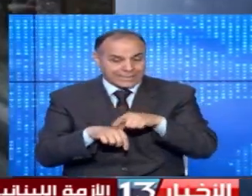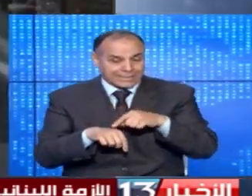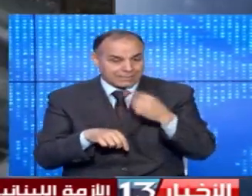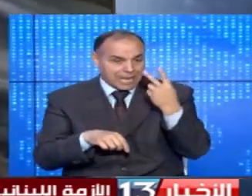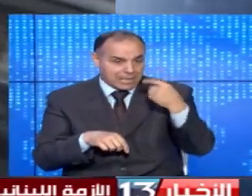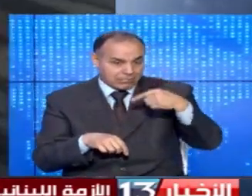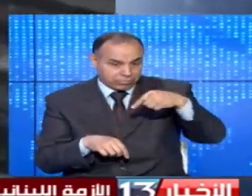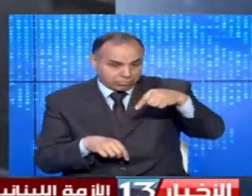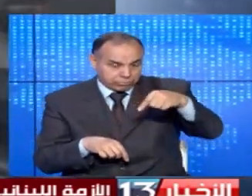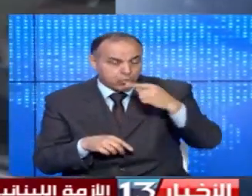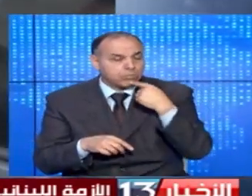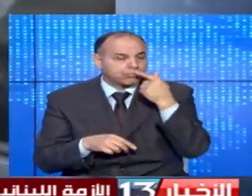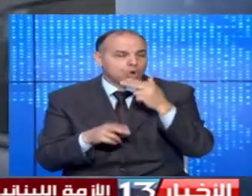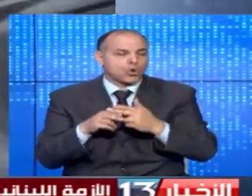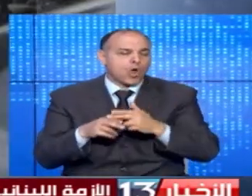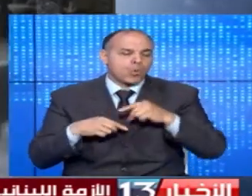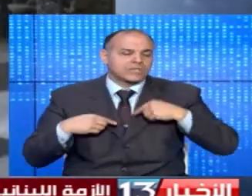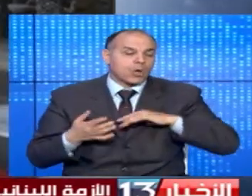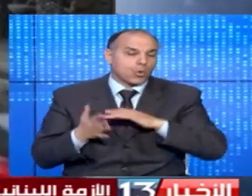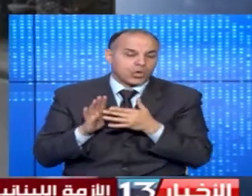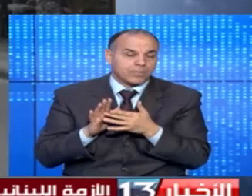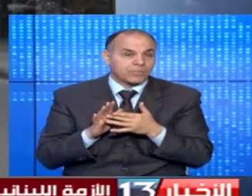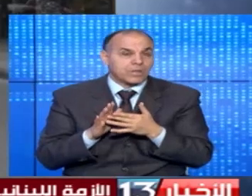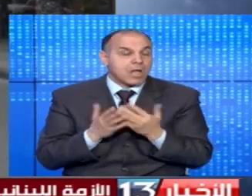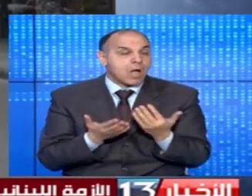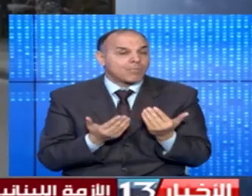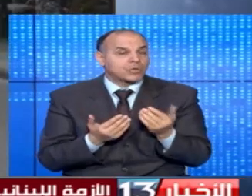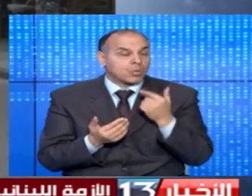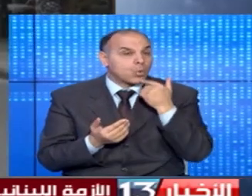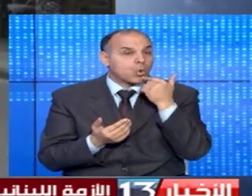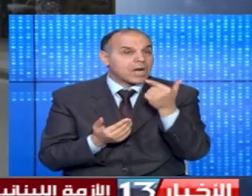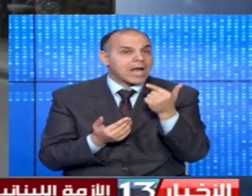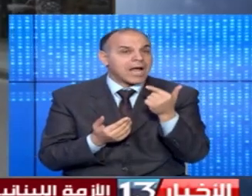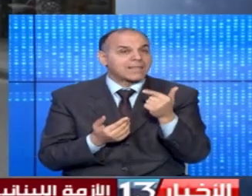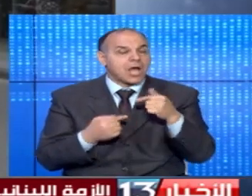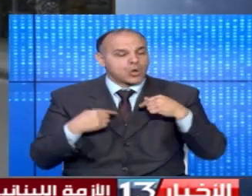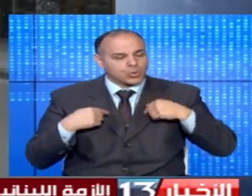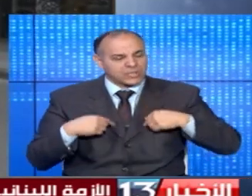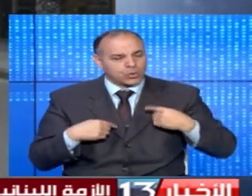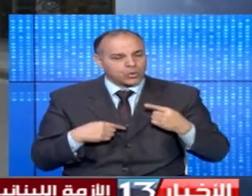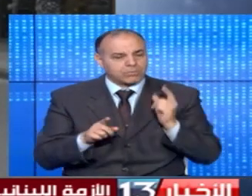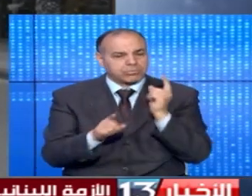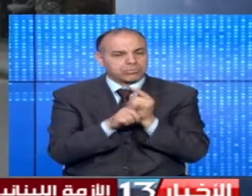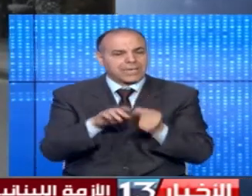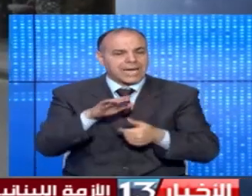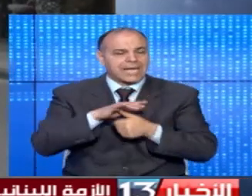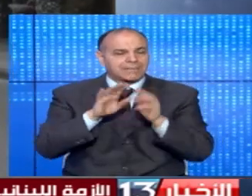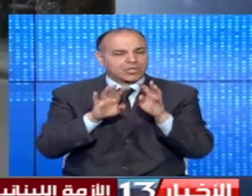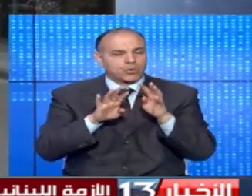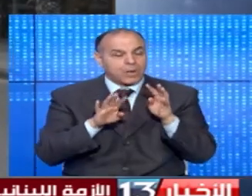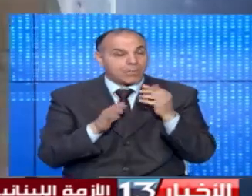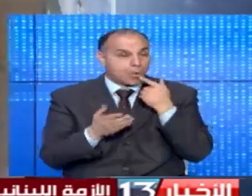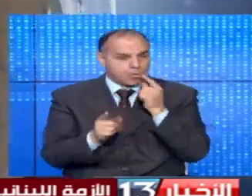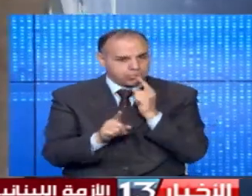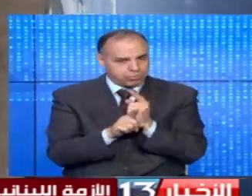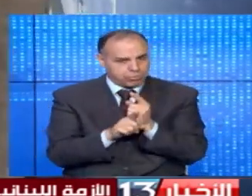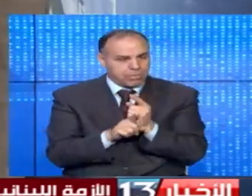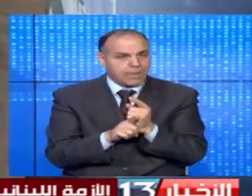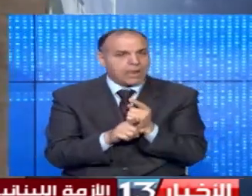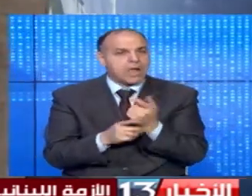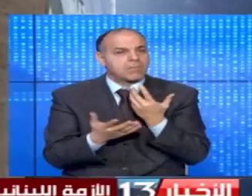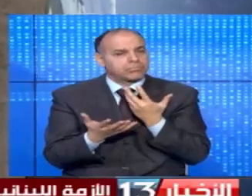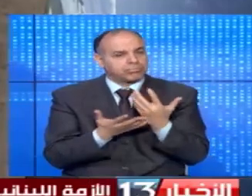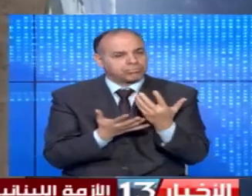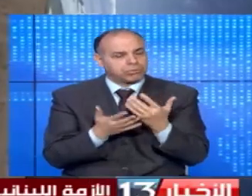الثماني والاربعين المقبله ومن المرتقب ان يلتقي اليوم رئيس مجلس النواب نبيه بري في لقاء يوسف